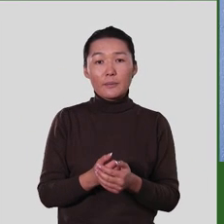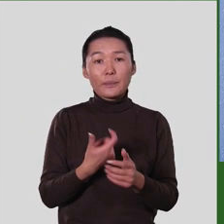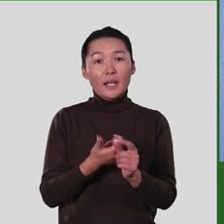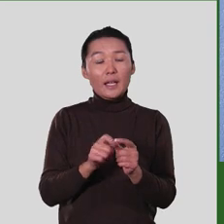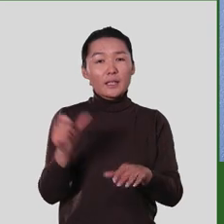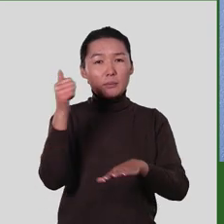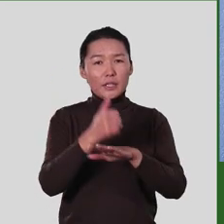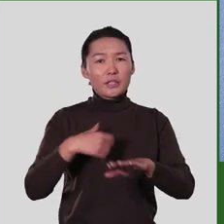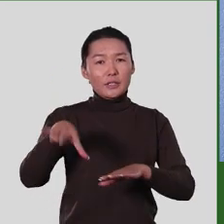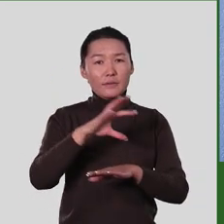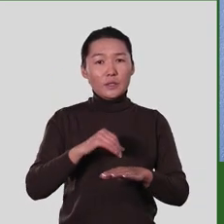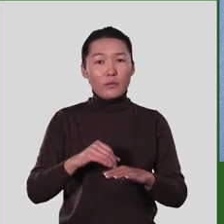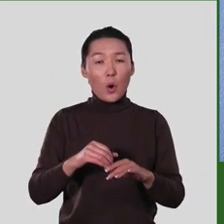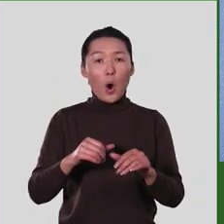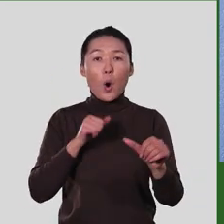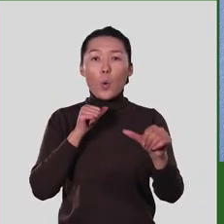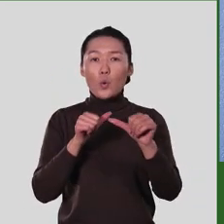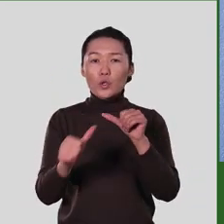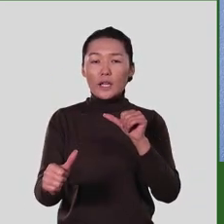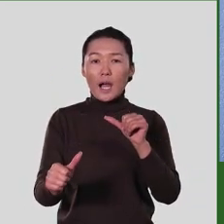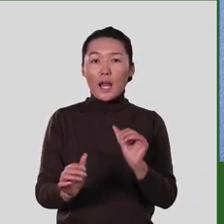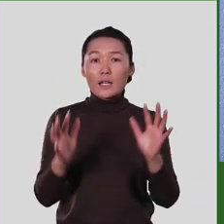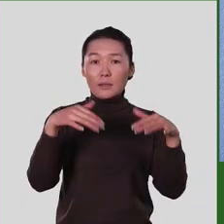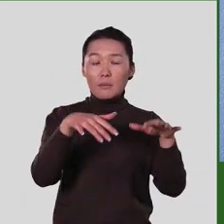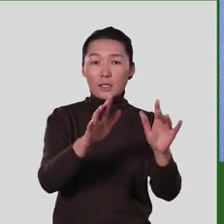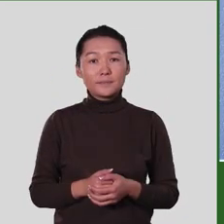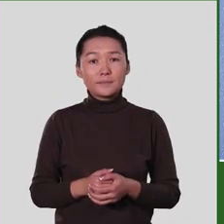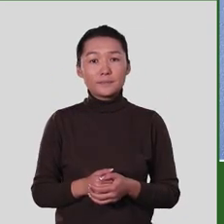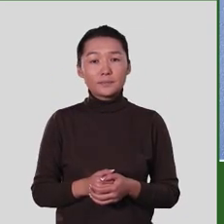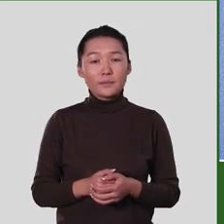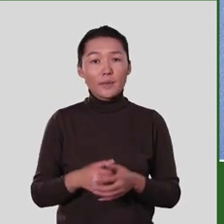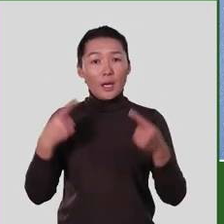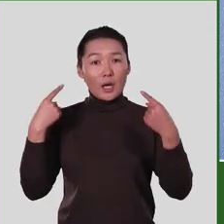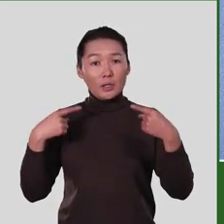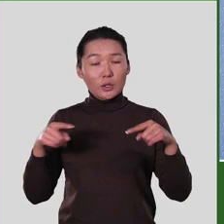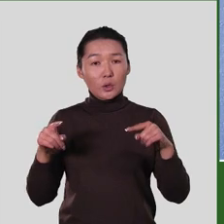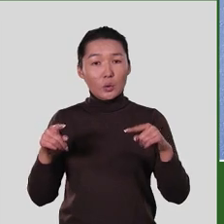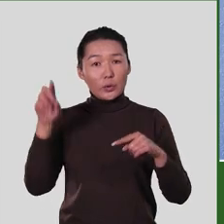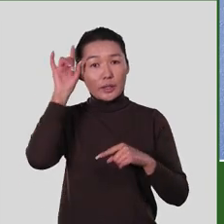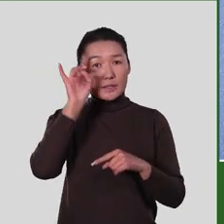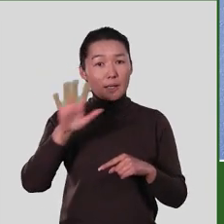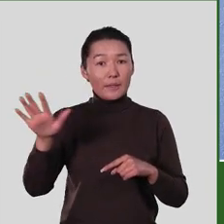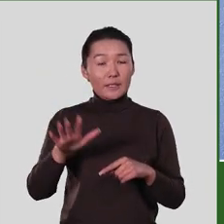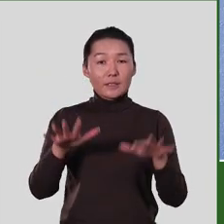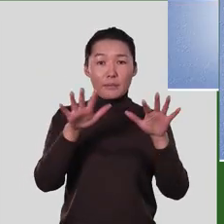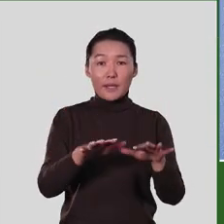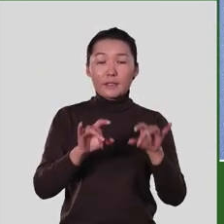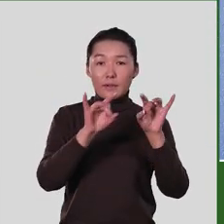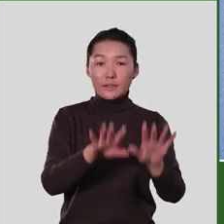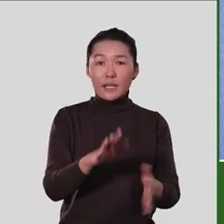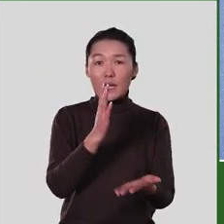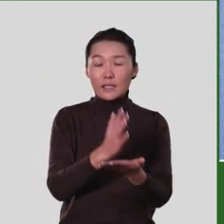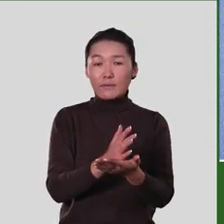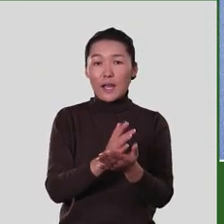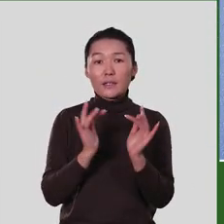уникальный морской парк Большого барьерного рифа. Другим знаменитым местом в Австралии